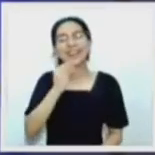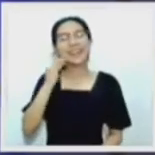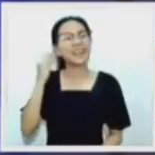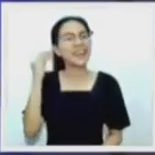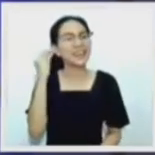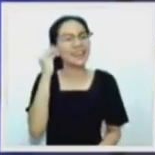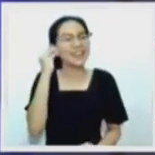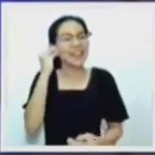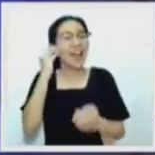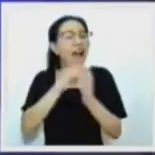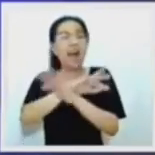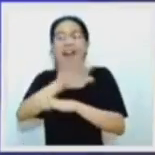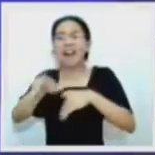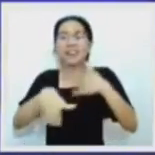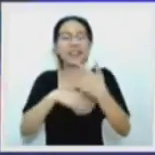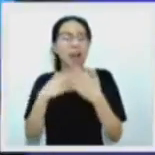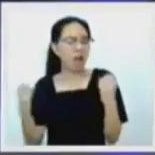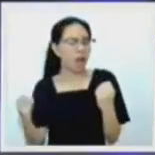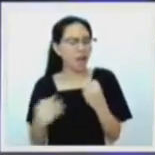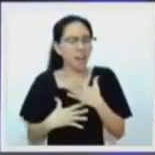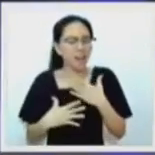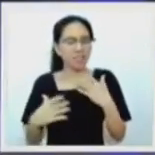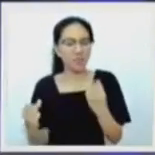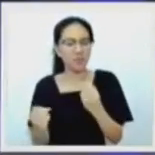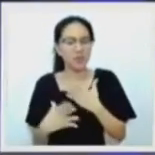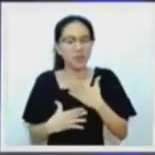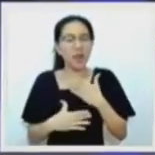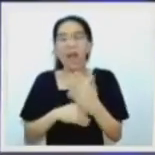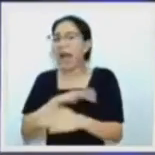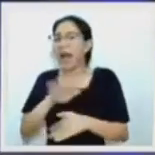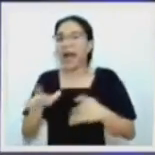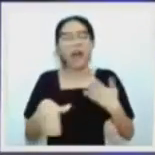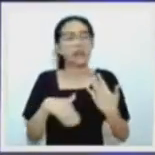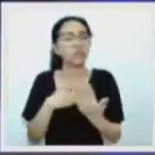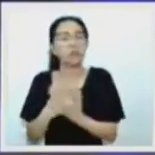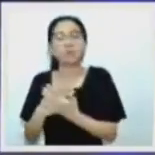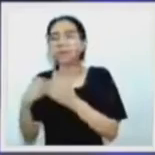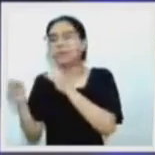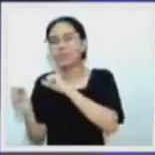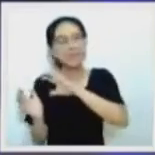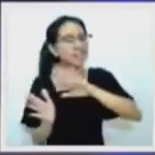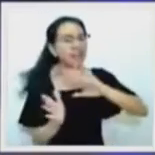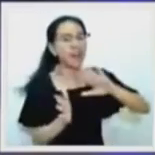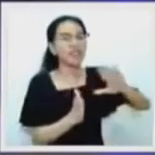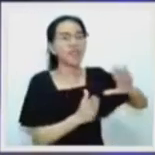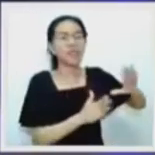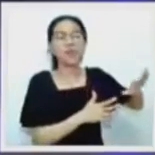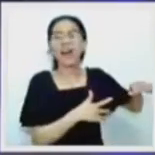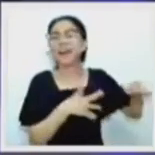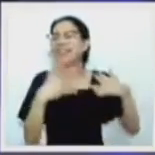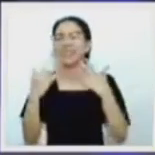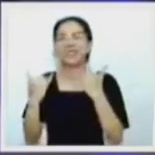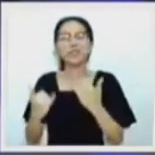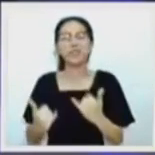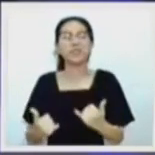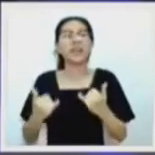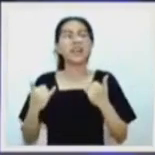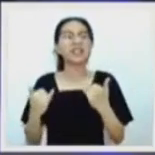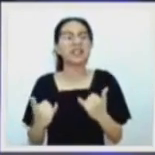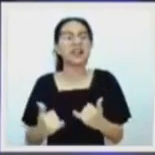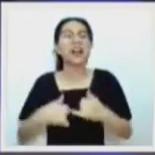puluy-anan. Ang kahadlok atong ikasibway karon